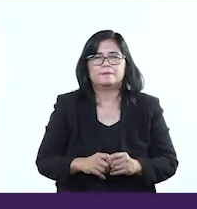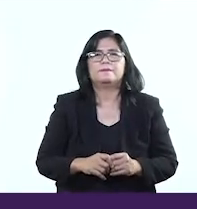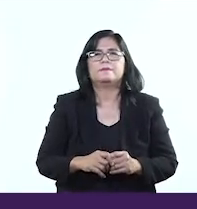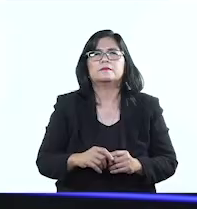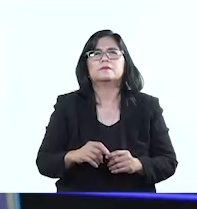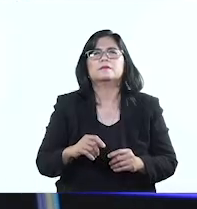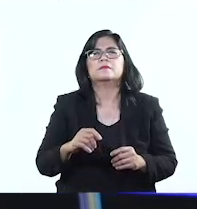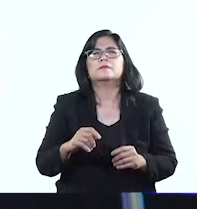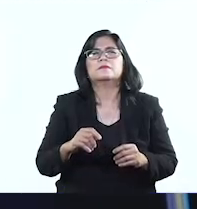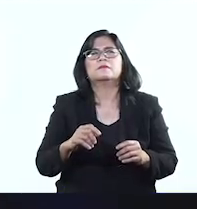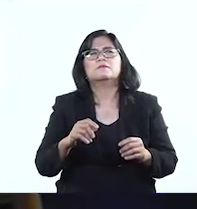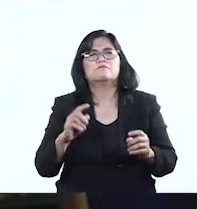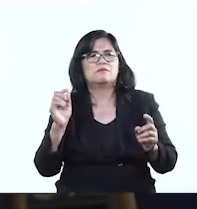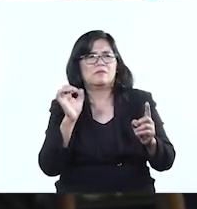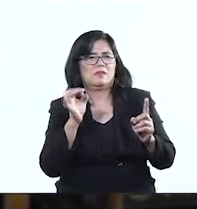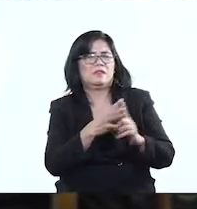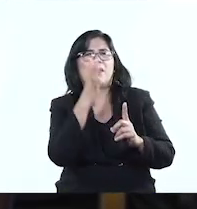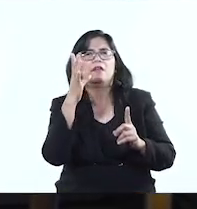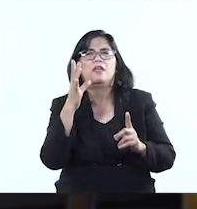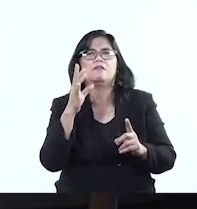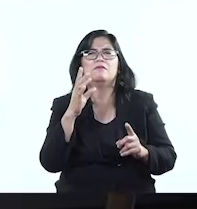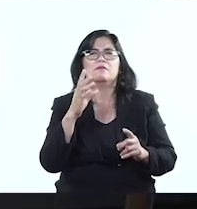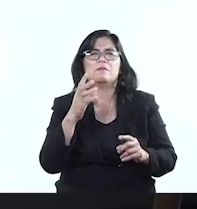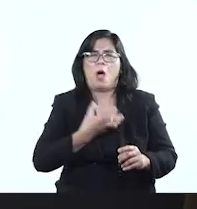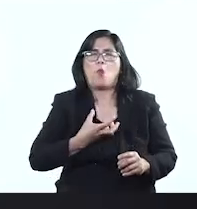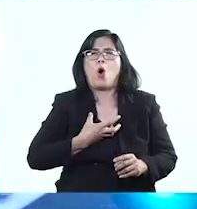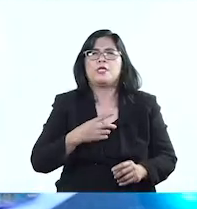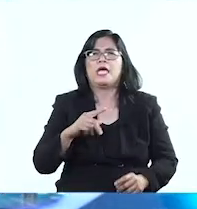sekedar hanya memonitor Gates dan Ambisi kita